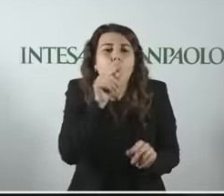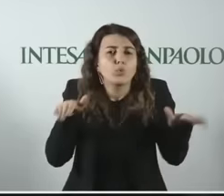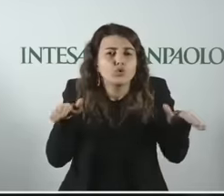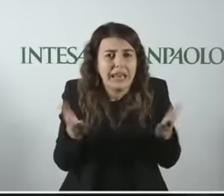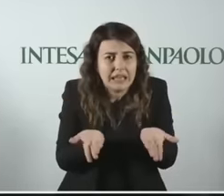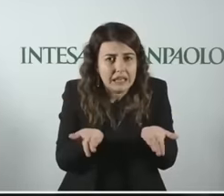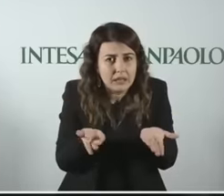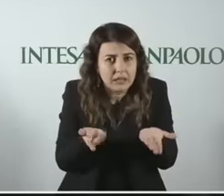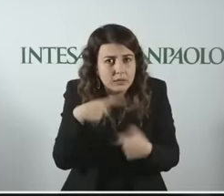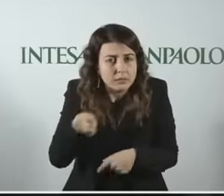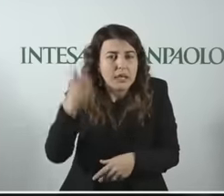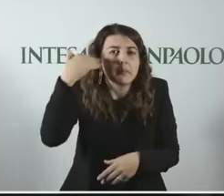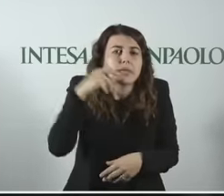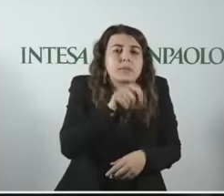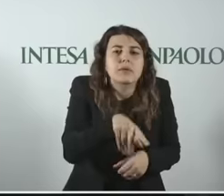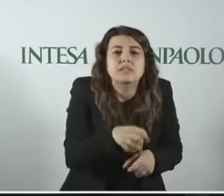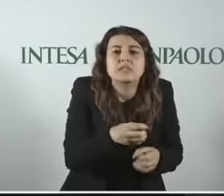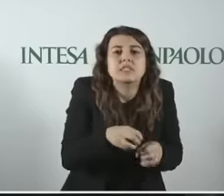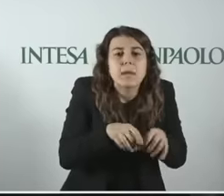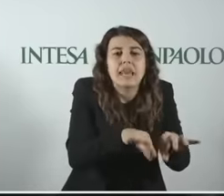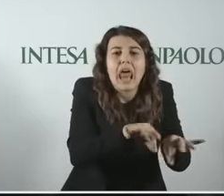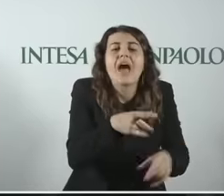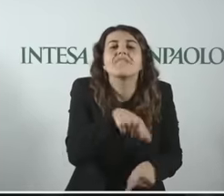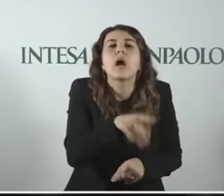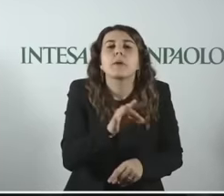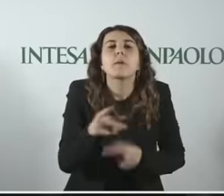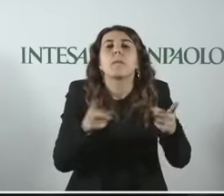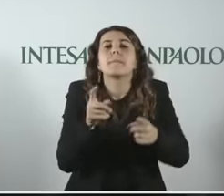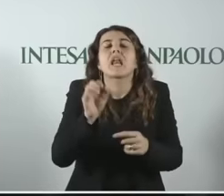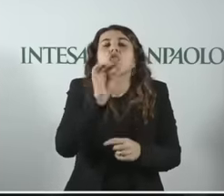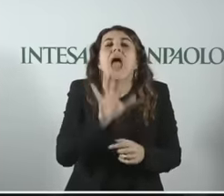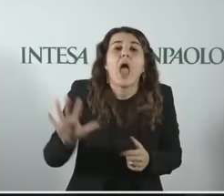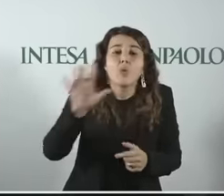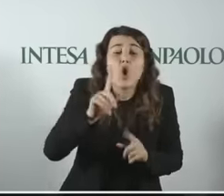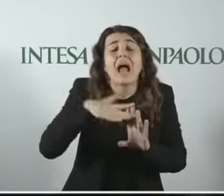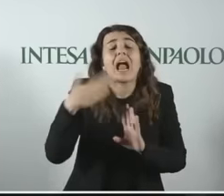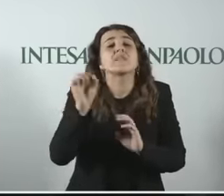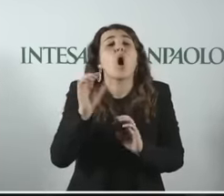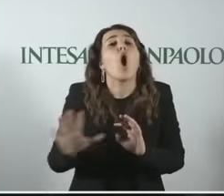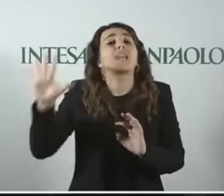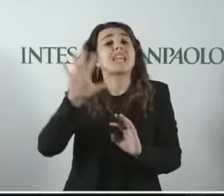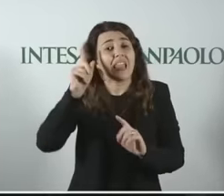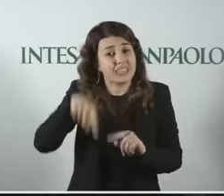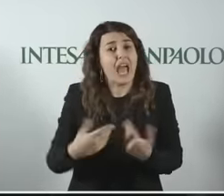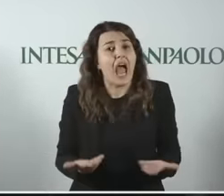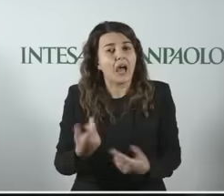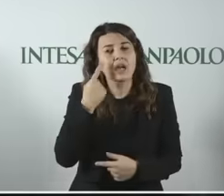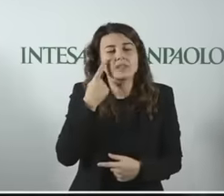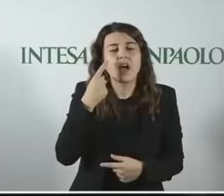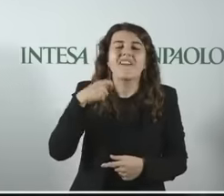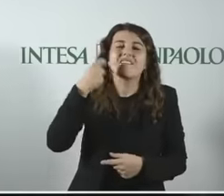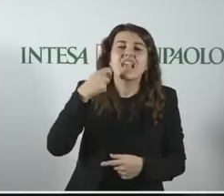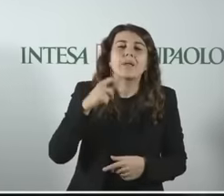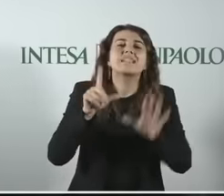presente no ecco si faceva si faceva in Europa anche in estremo Oriente Eh mi ricordo adesso che nel film I sette